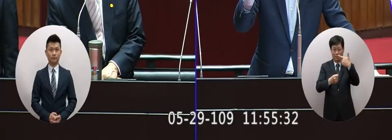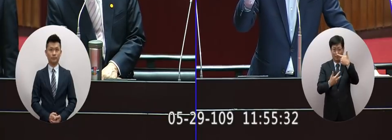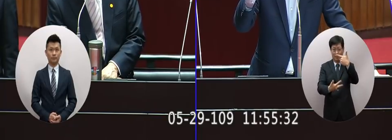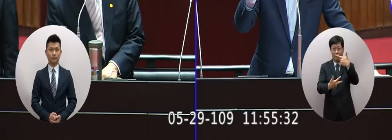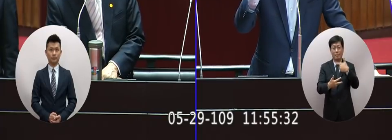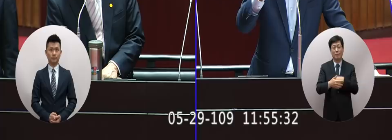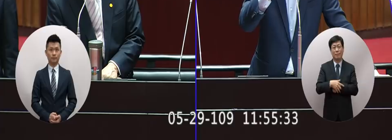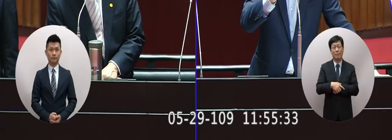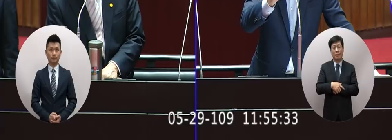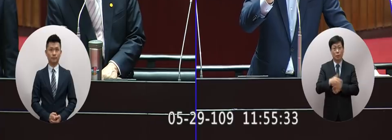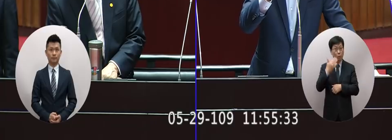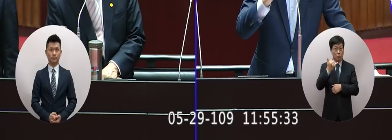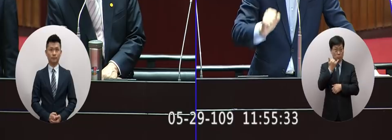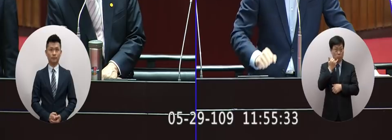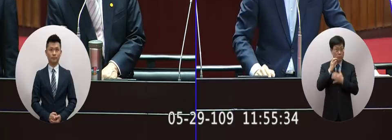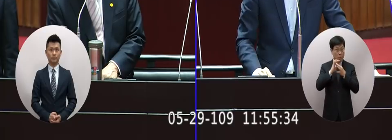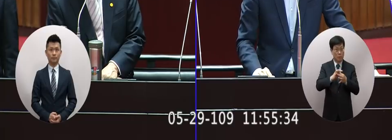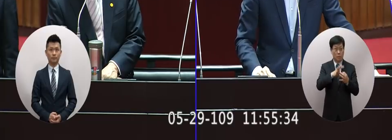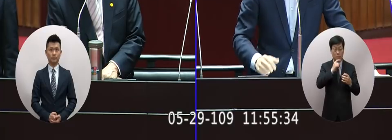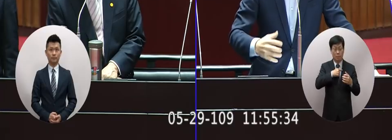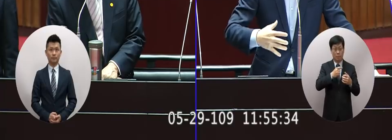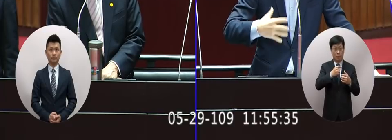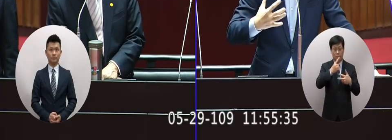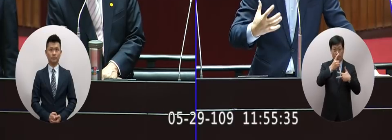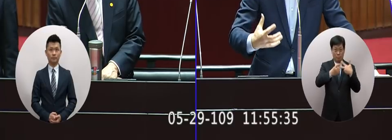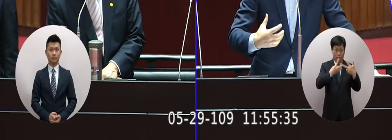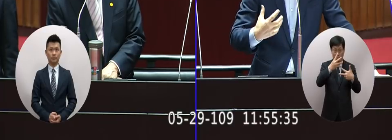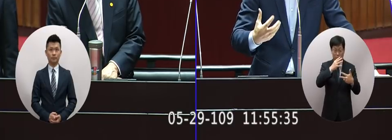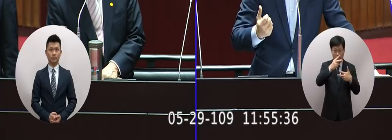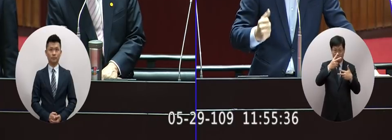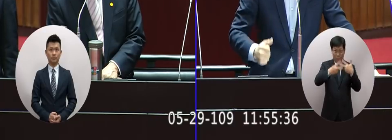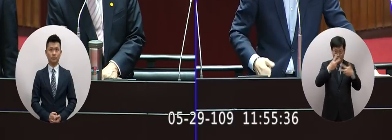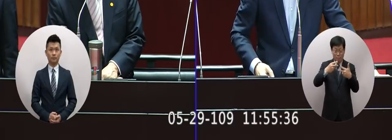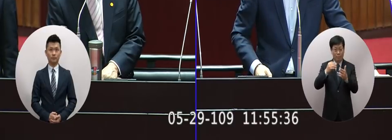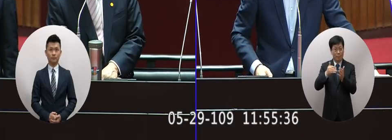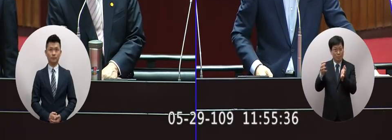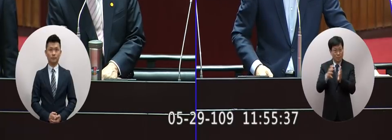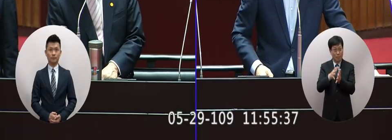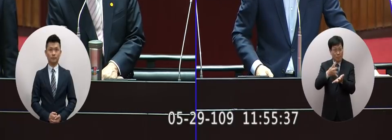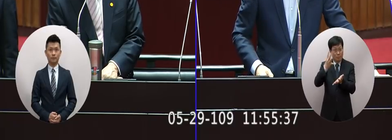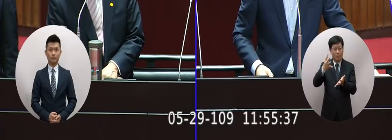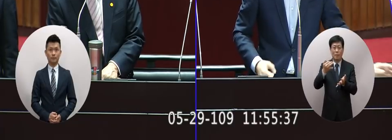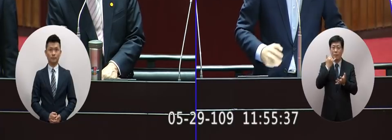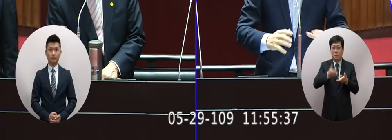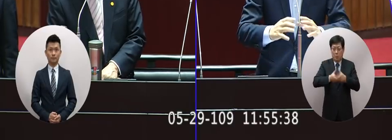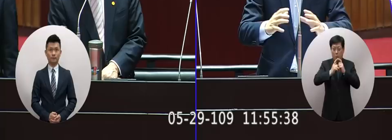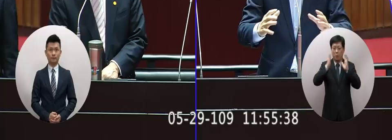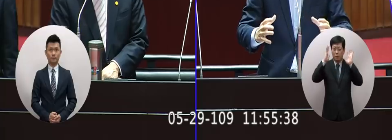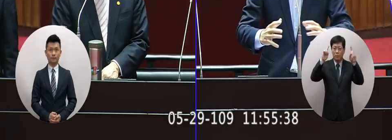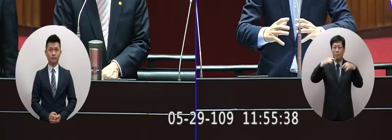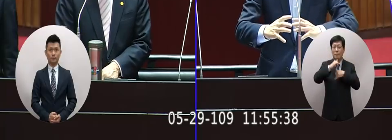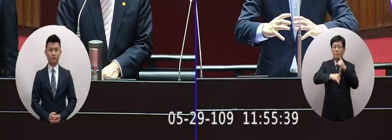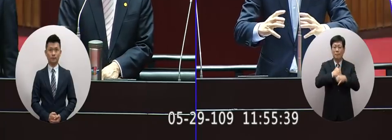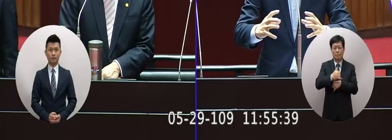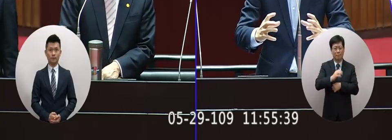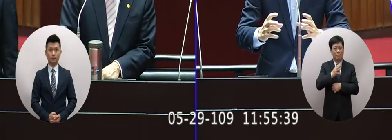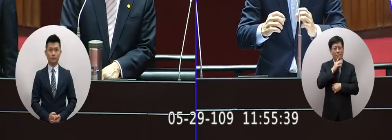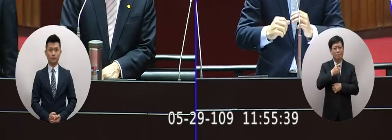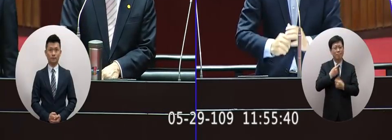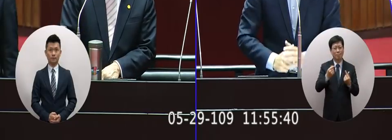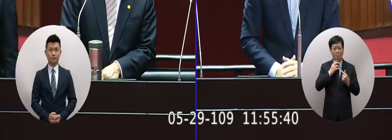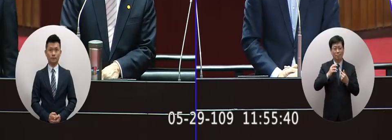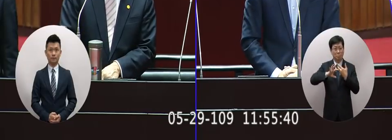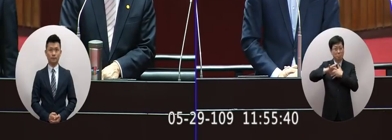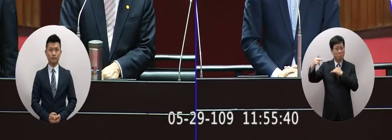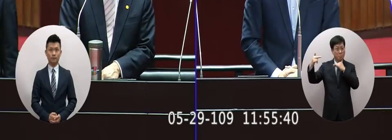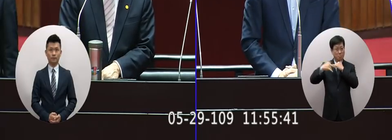6月7号可以的话，连续14天可以开放民众正常生活，但是边境